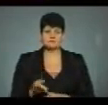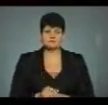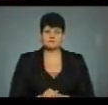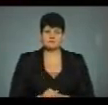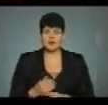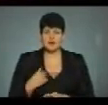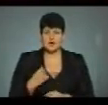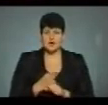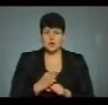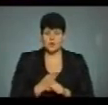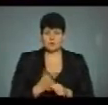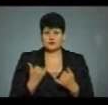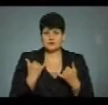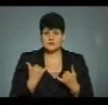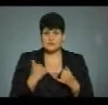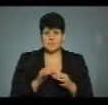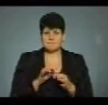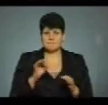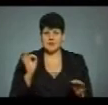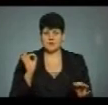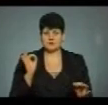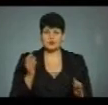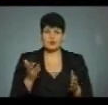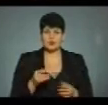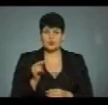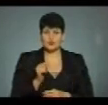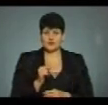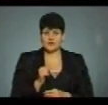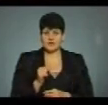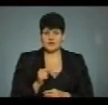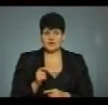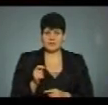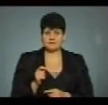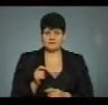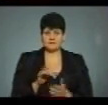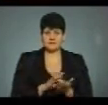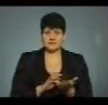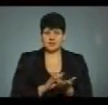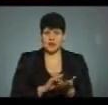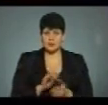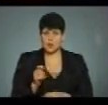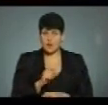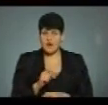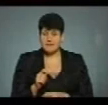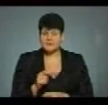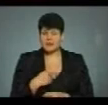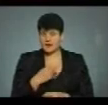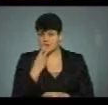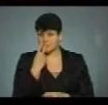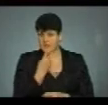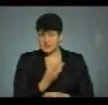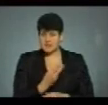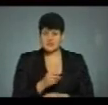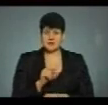Я роблю зараз паличку Гаррі Поттера, якою він чаклував. Я дивилася його,